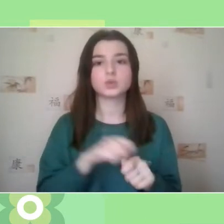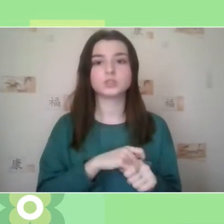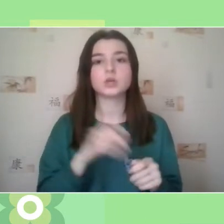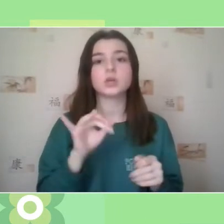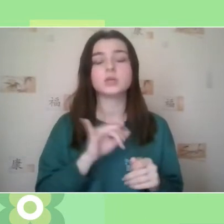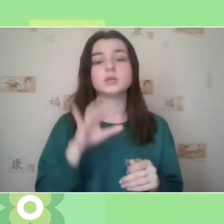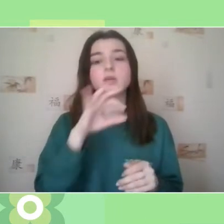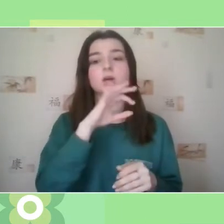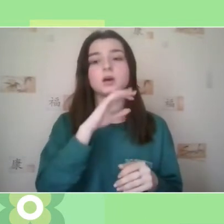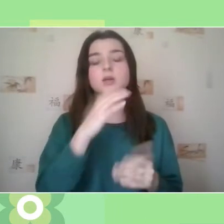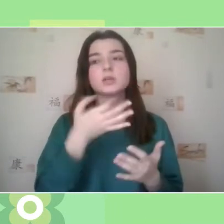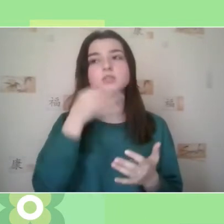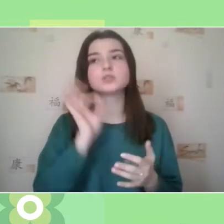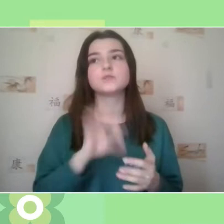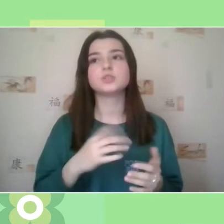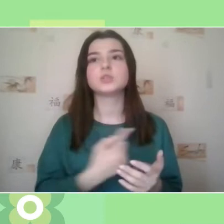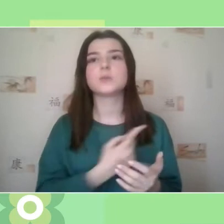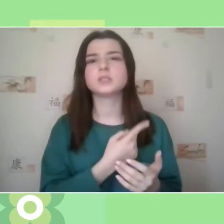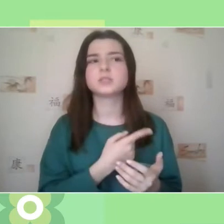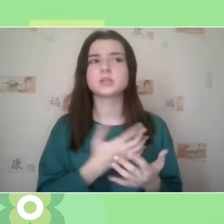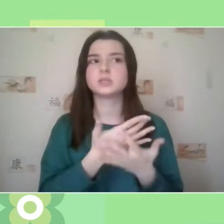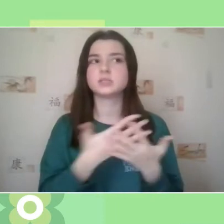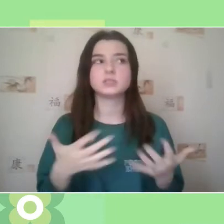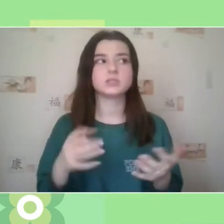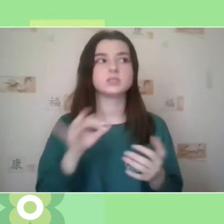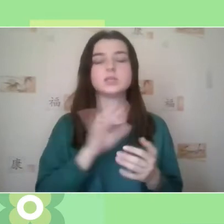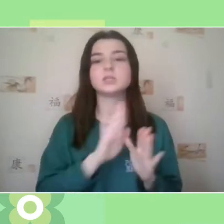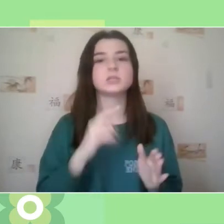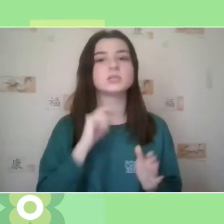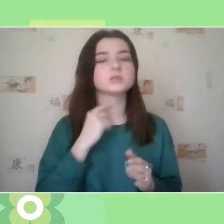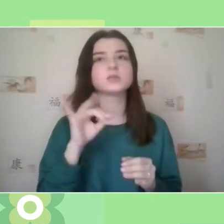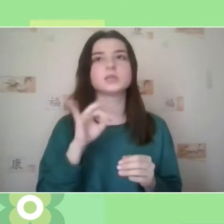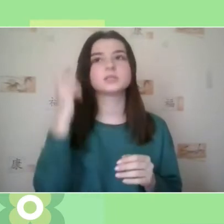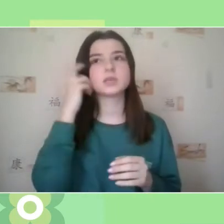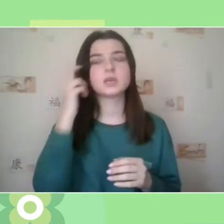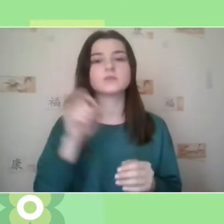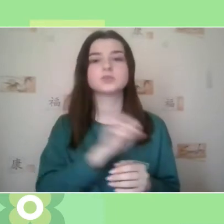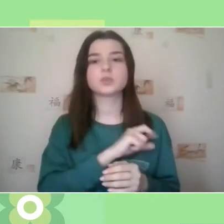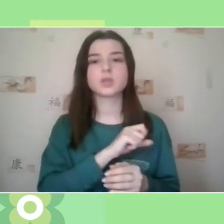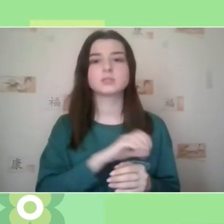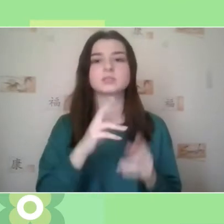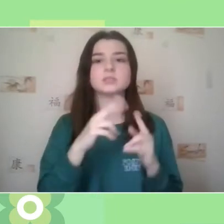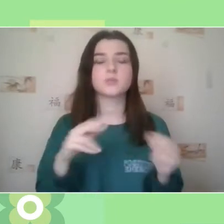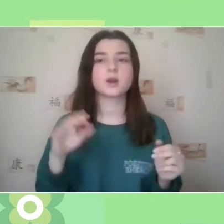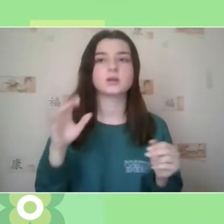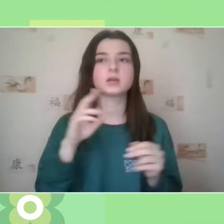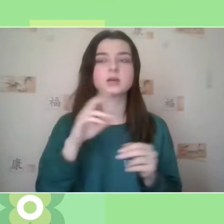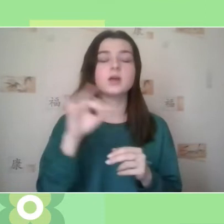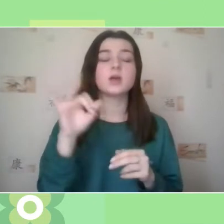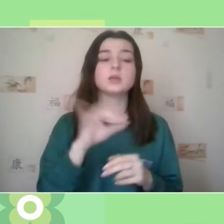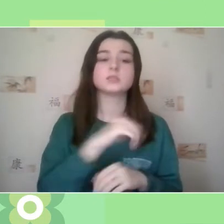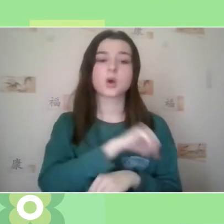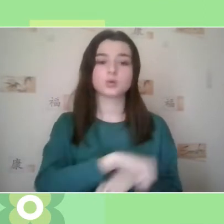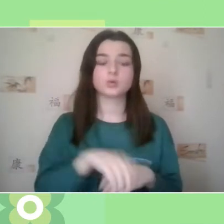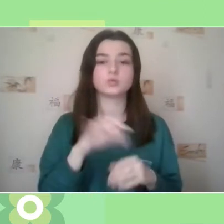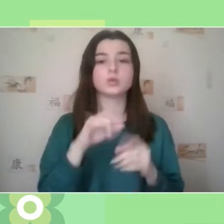досвідчені майстри з різних міст, не тільки з Кропивницького, присилали з Києва, з Одеси, з Дніпра, навіть за кордону. І картини, які